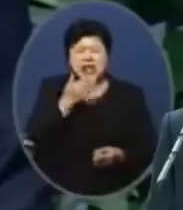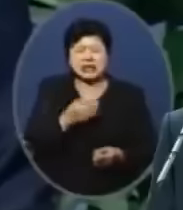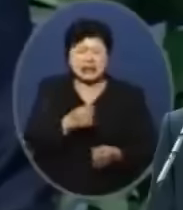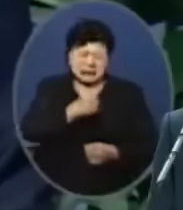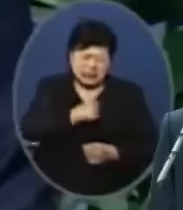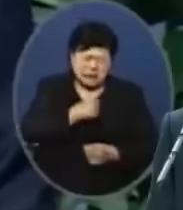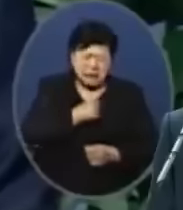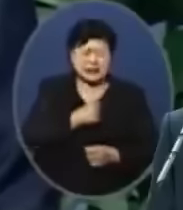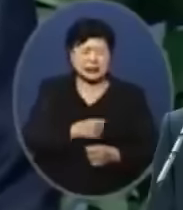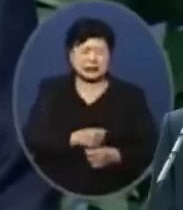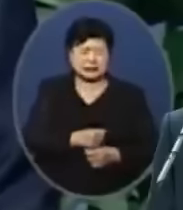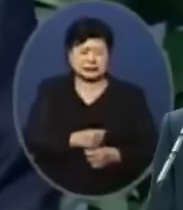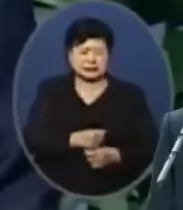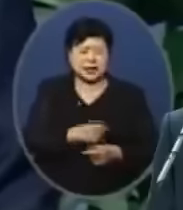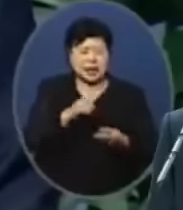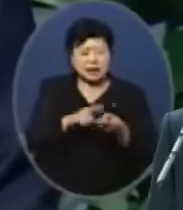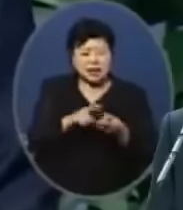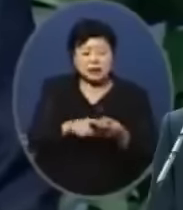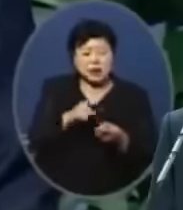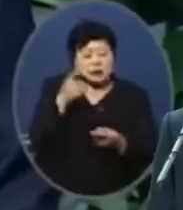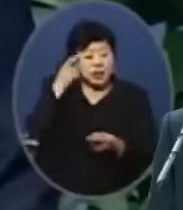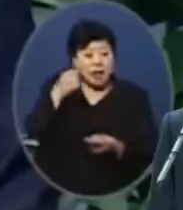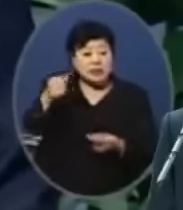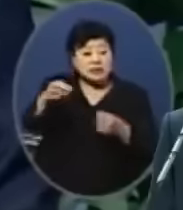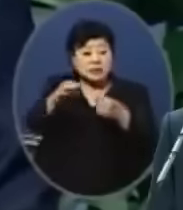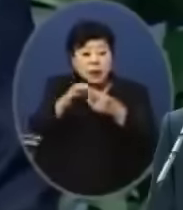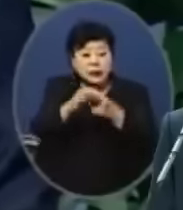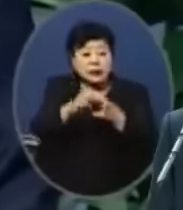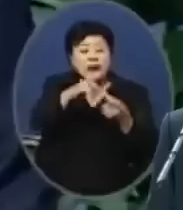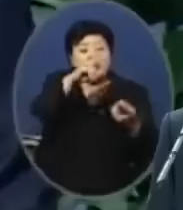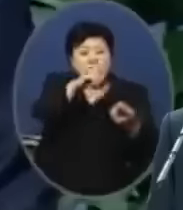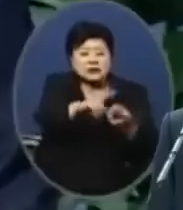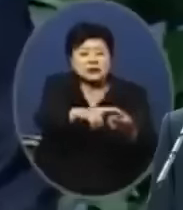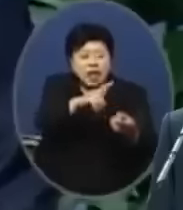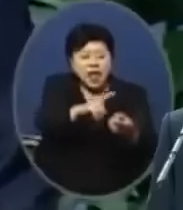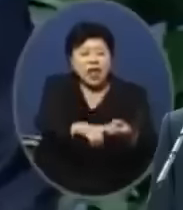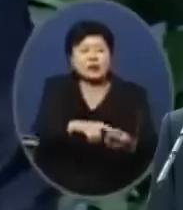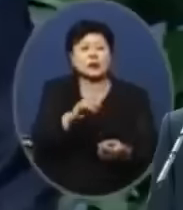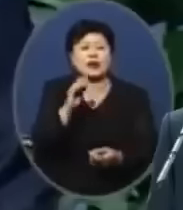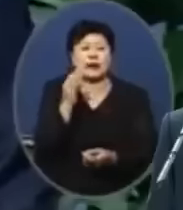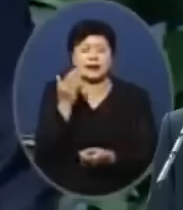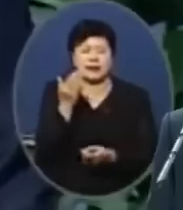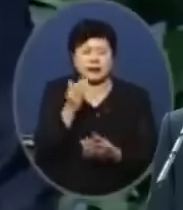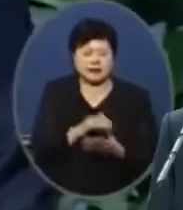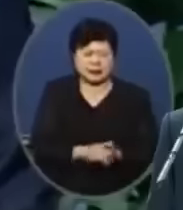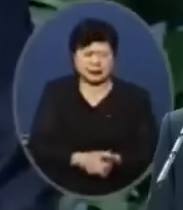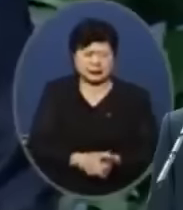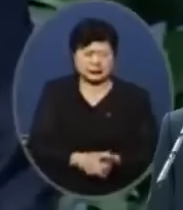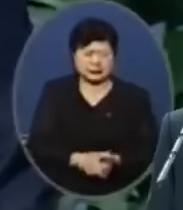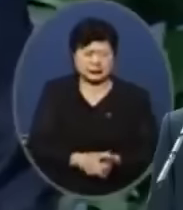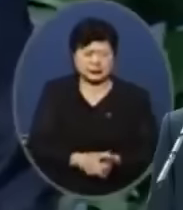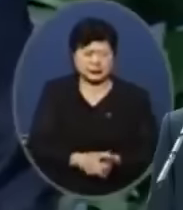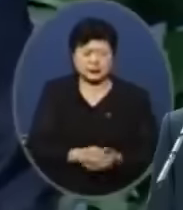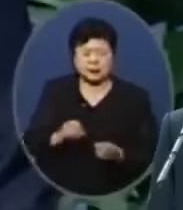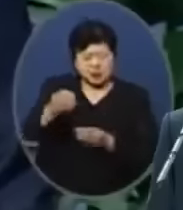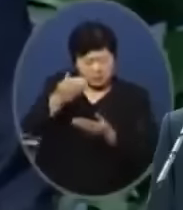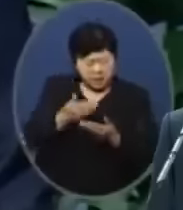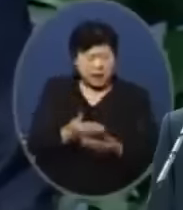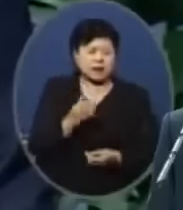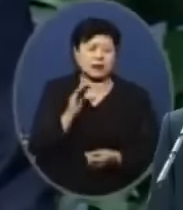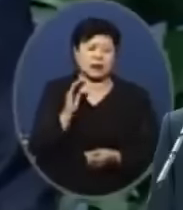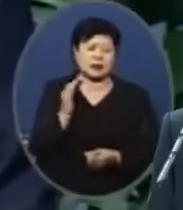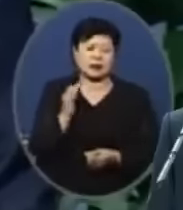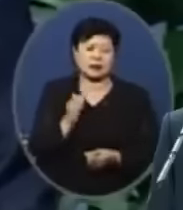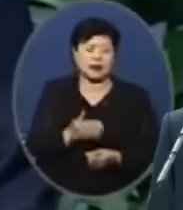답답하다 이와 같은 생각을 가진 사람은 그 길로 더 나갈 곳이 없습니다. 버림받은 사람인